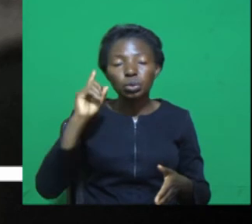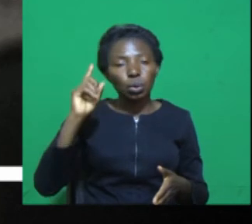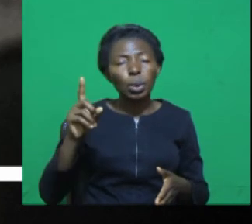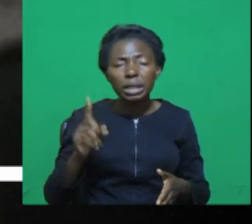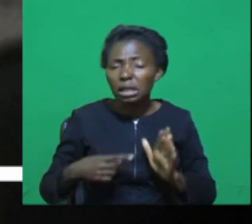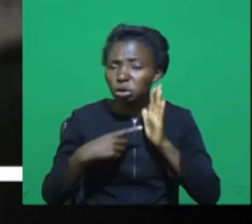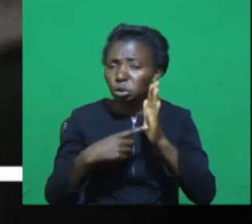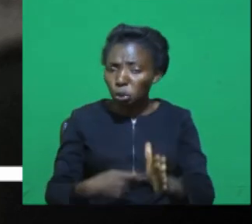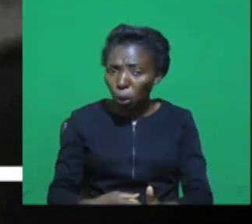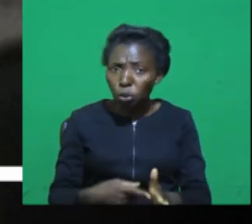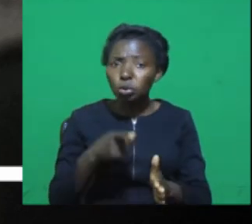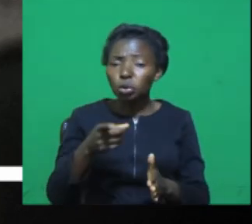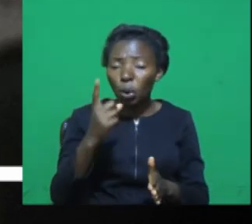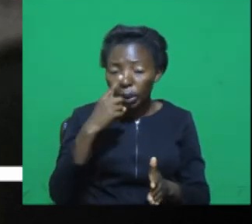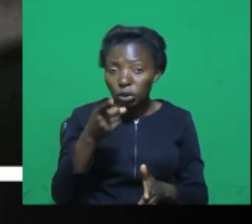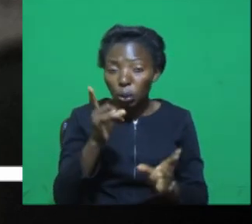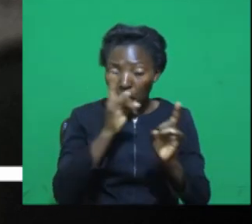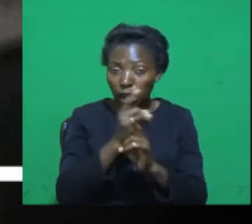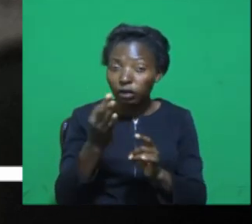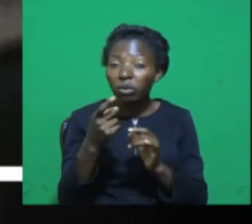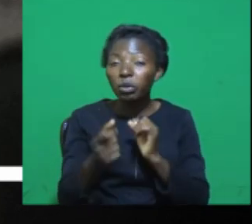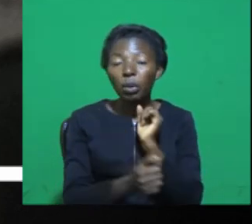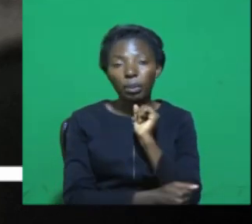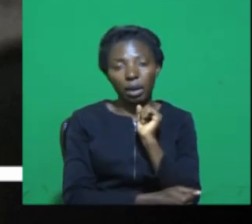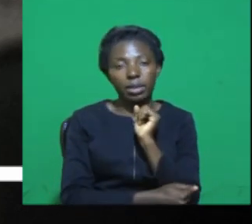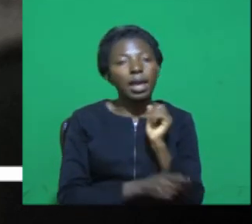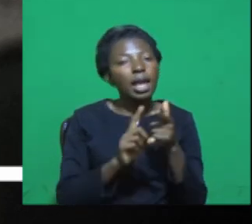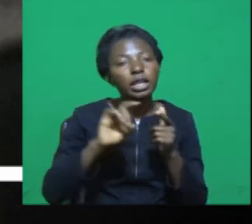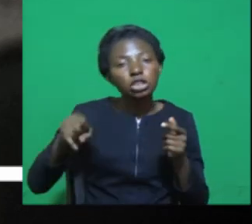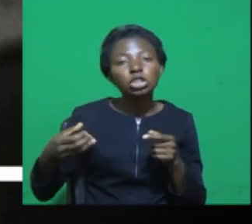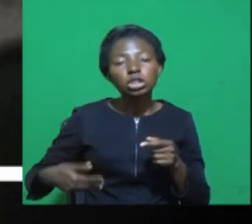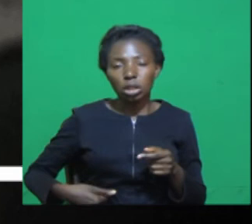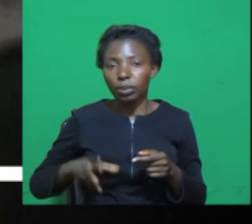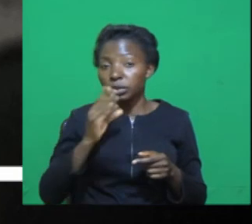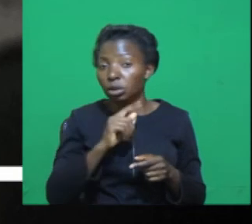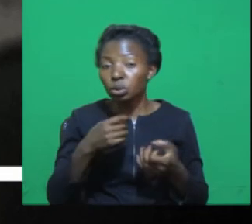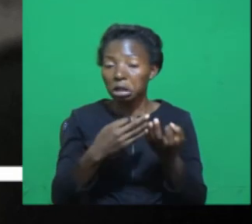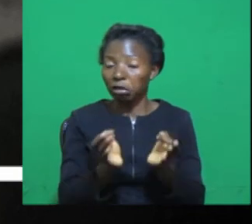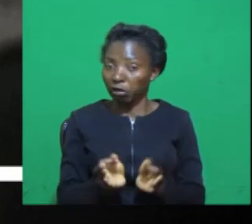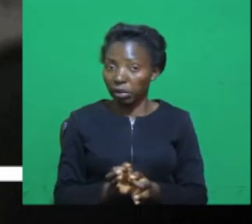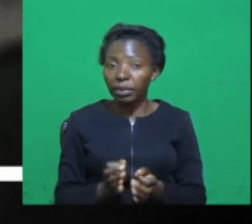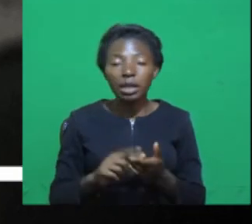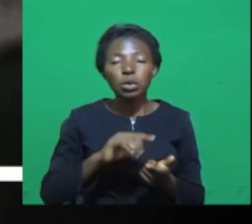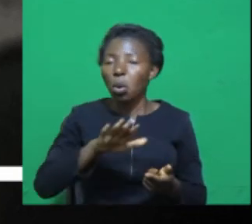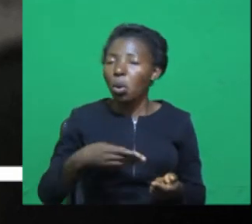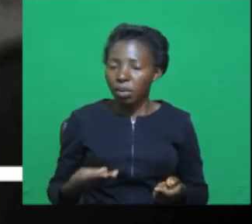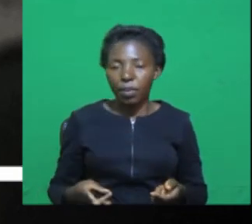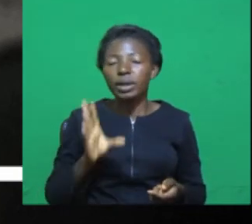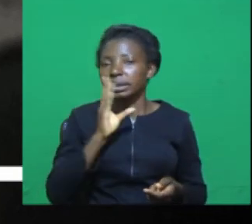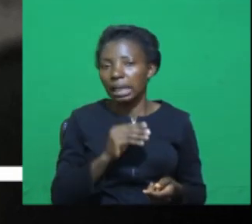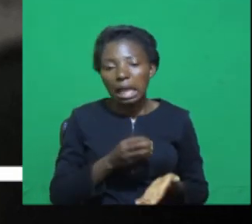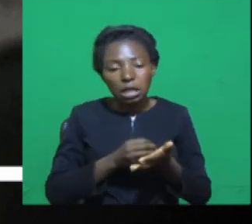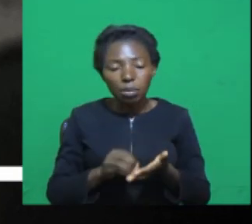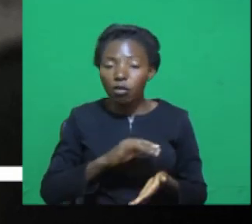yokutiza kwako pamberi paEsau mukuru wako. Ipapo Jakobho akati kumhuri yake navose vakanga vanaye, bvisai